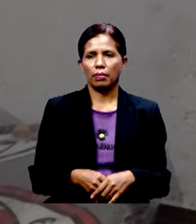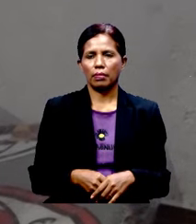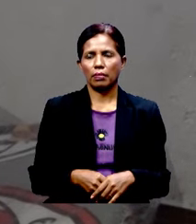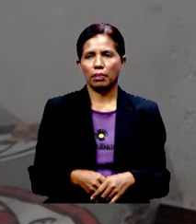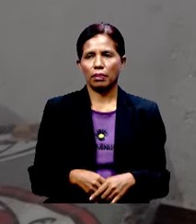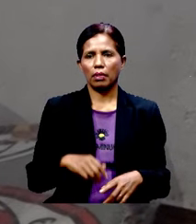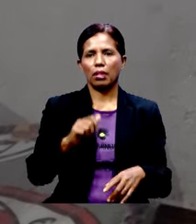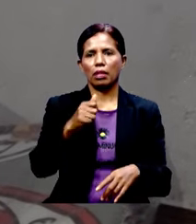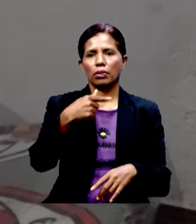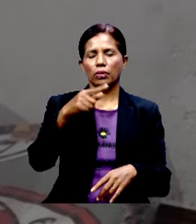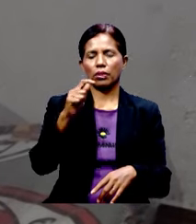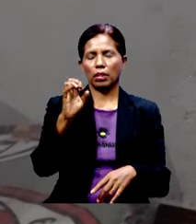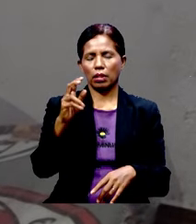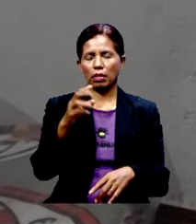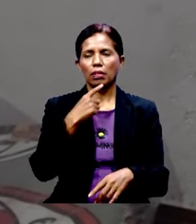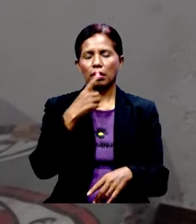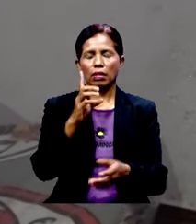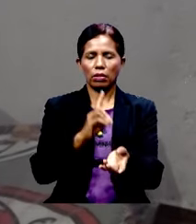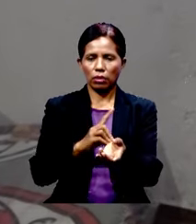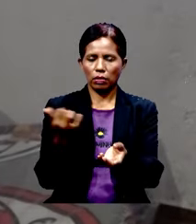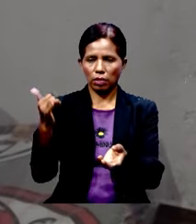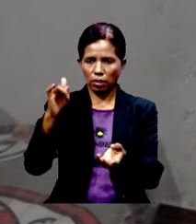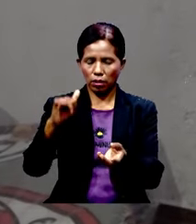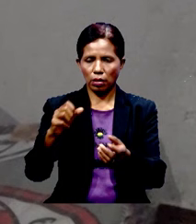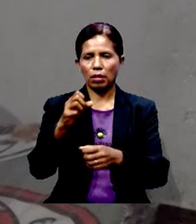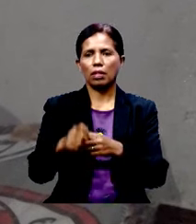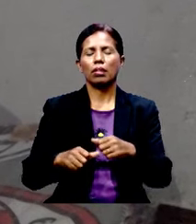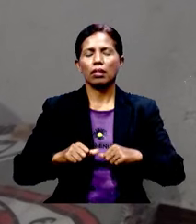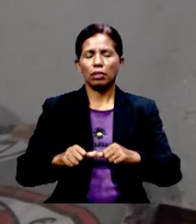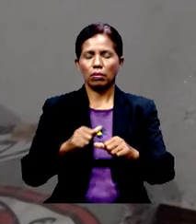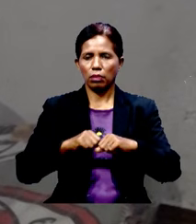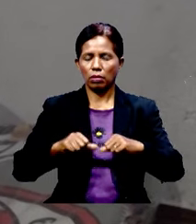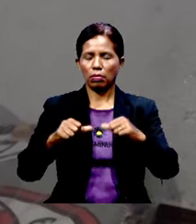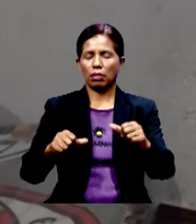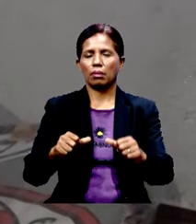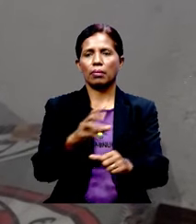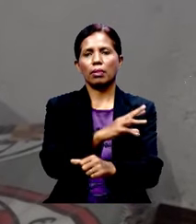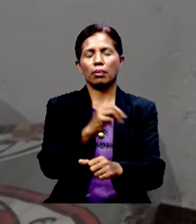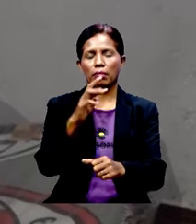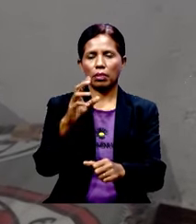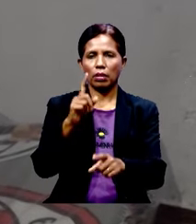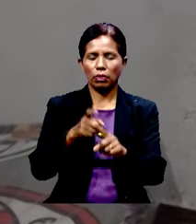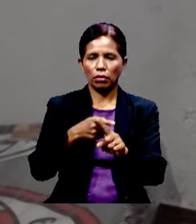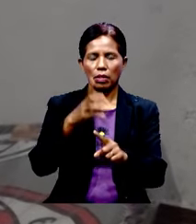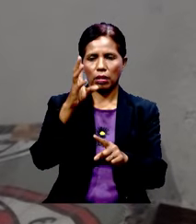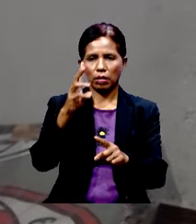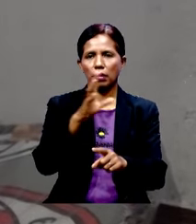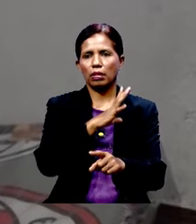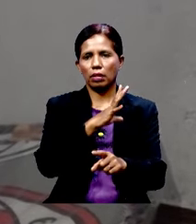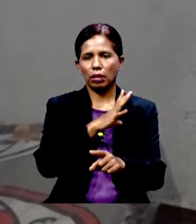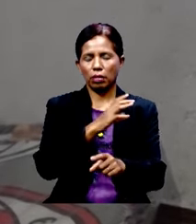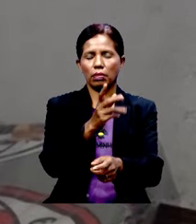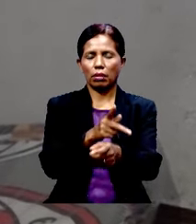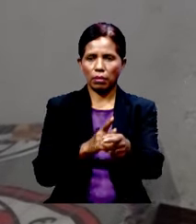Agustinho Mendonça aktuir mediku sira sehalo tratamento rutina banya kaben Maria do Hotel durante fulanen o de rein halo